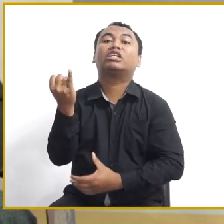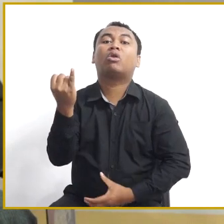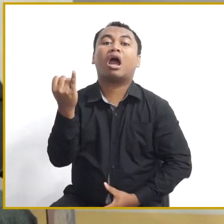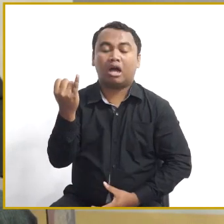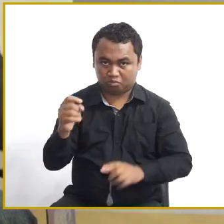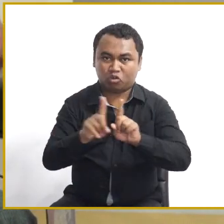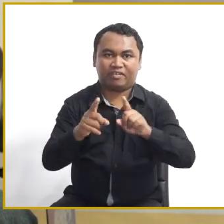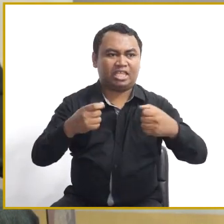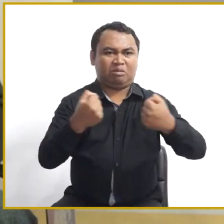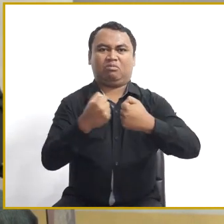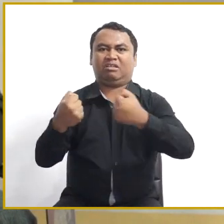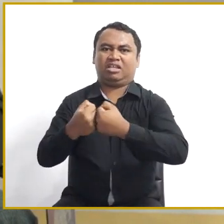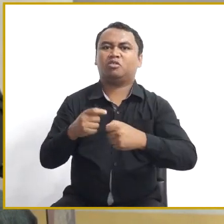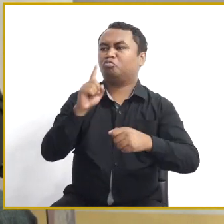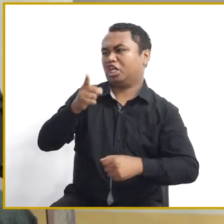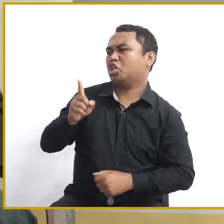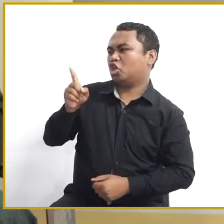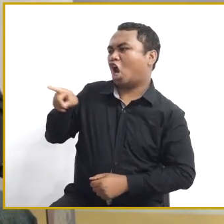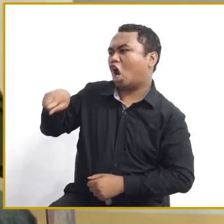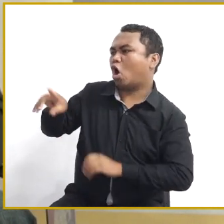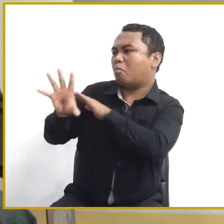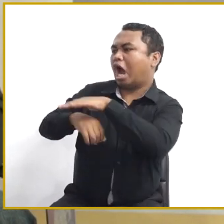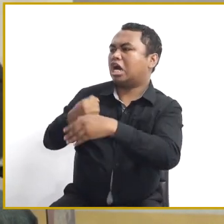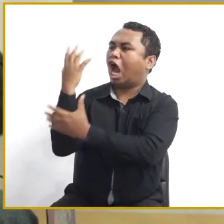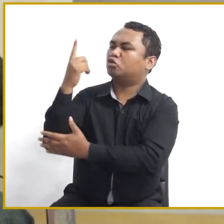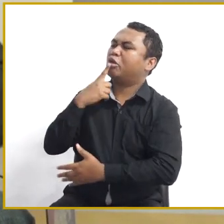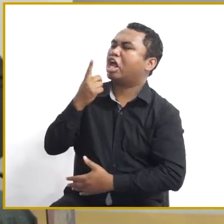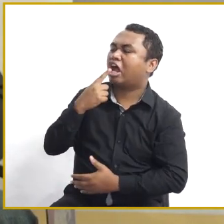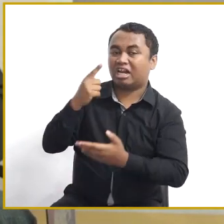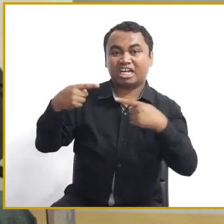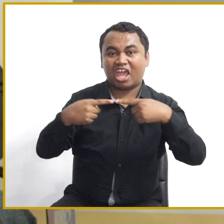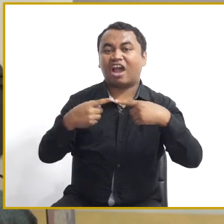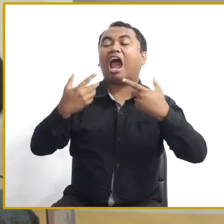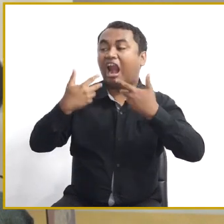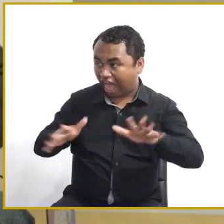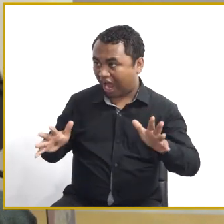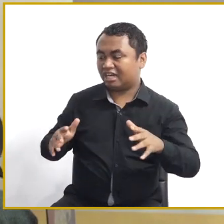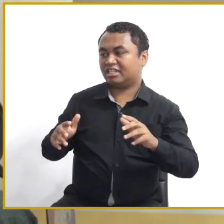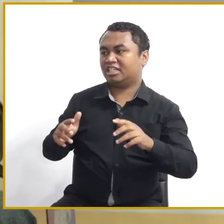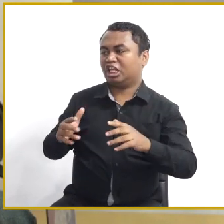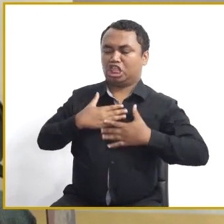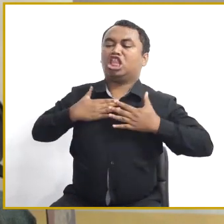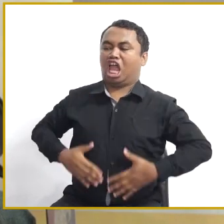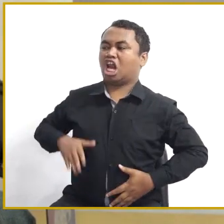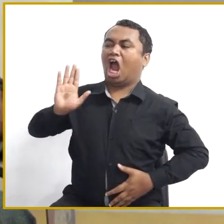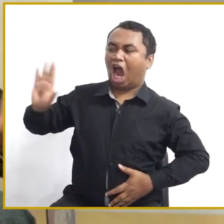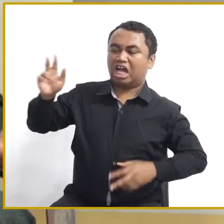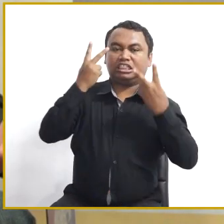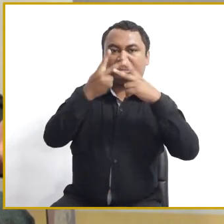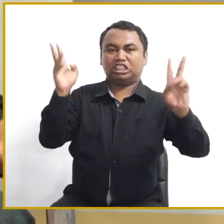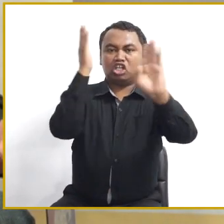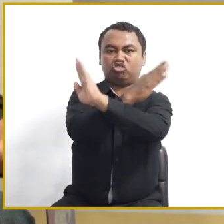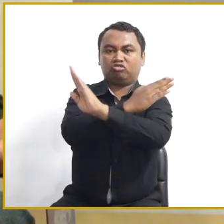avy eo hoe alainareo ny boîte rose-nay a, dia rehefa laninareo a, dia nareo ihany no misahana